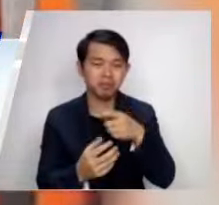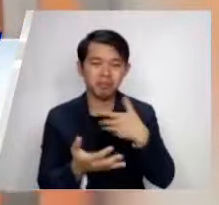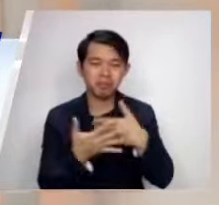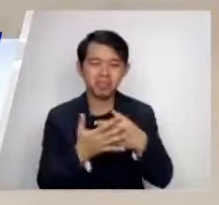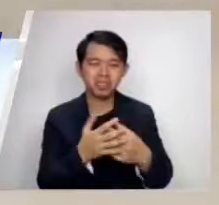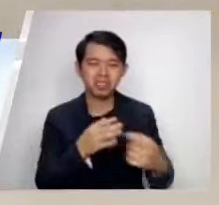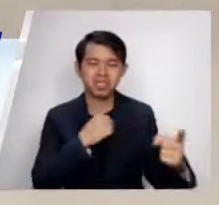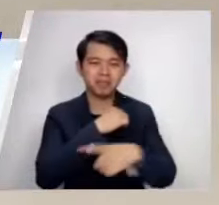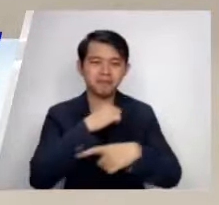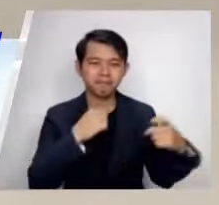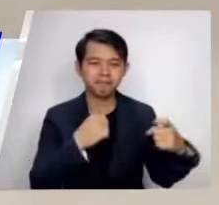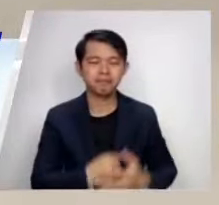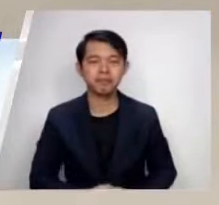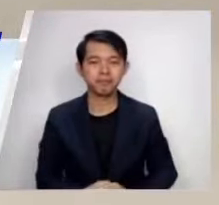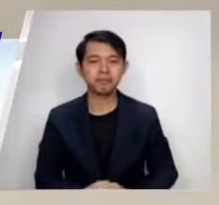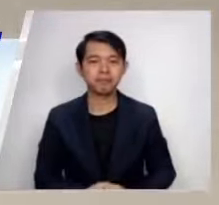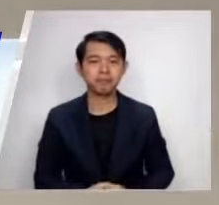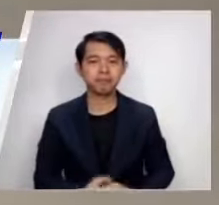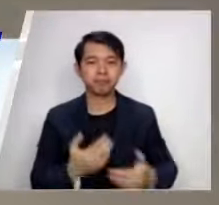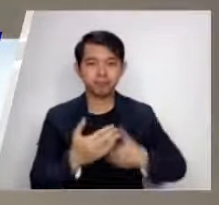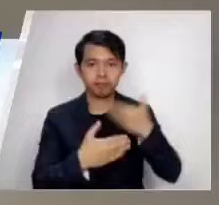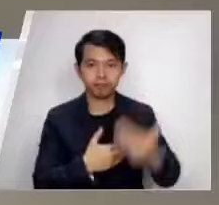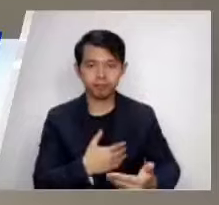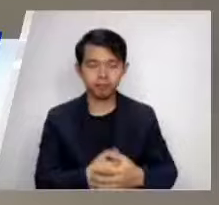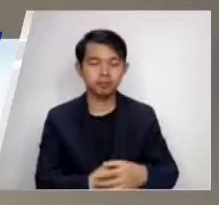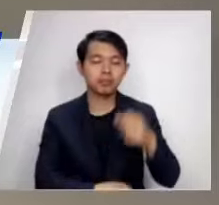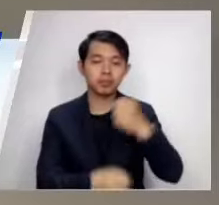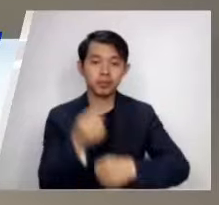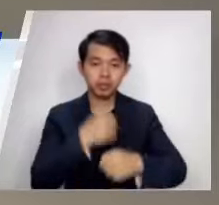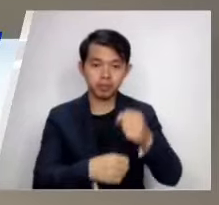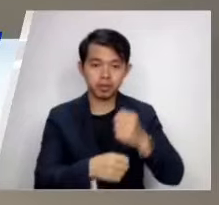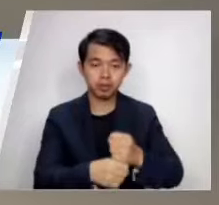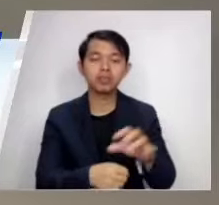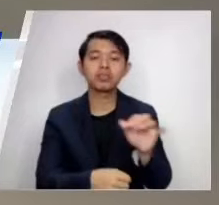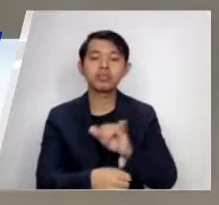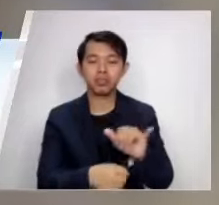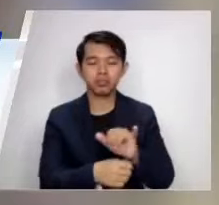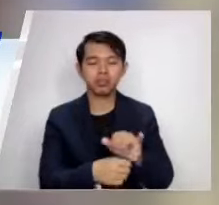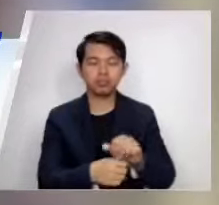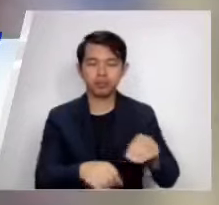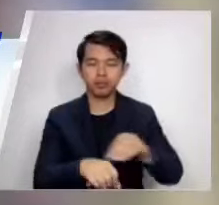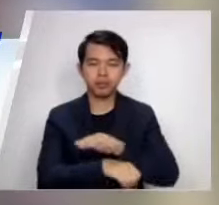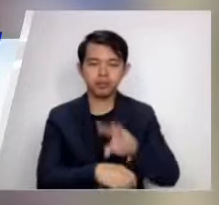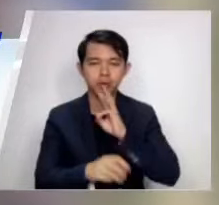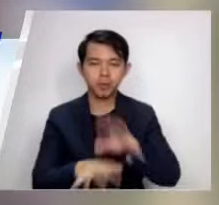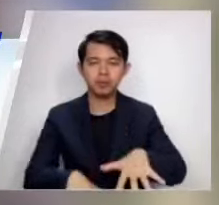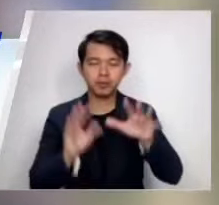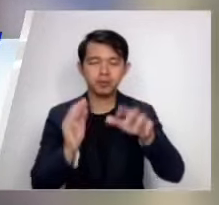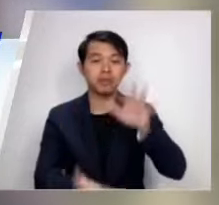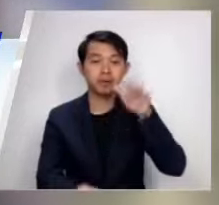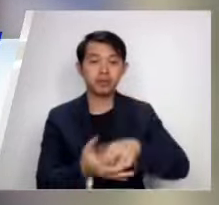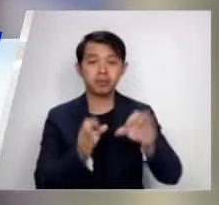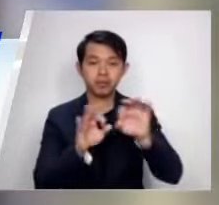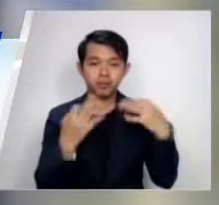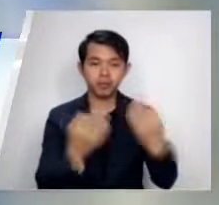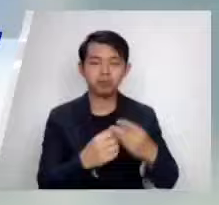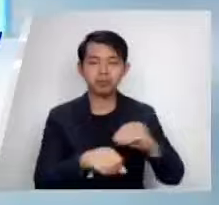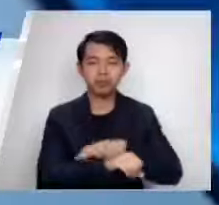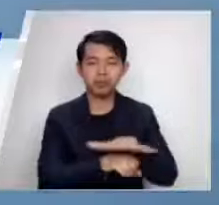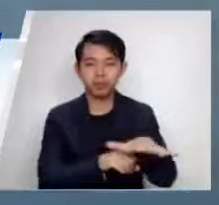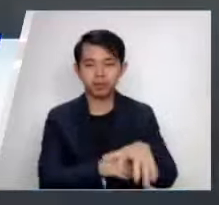ng malawakang baha ang Kabakan, Cotabato. Apektado ang mahigit 5,000 pamilya, kaya nasa state of calamity na ang